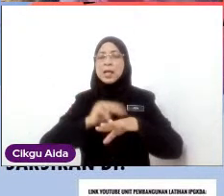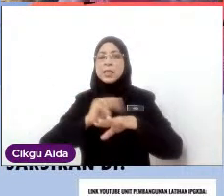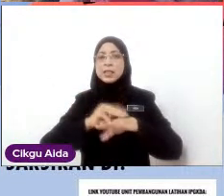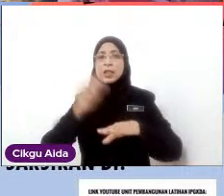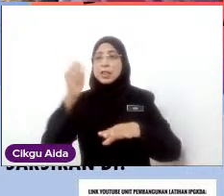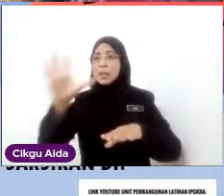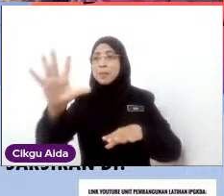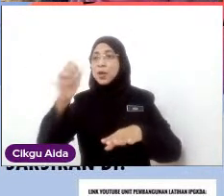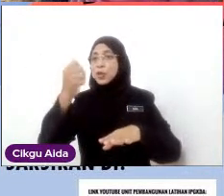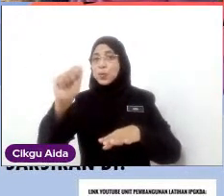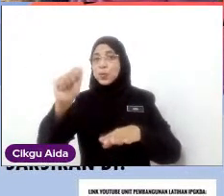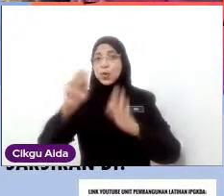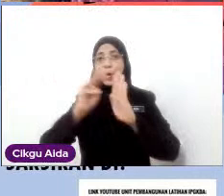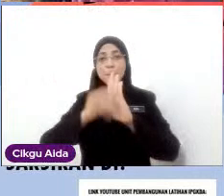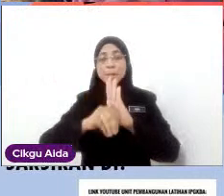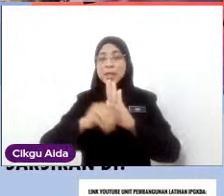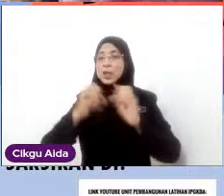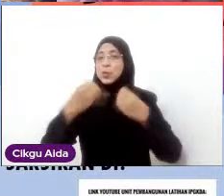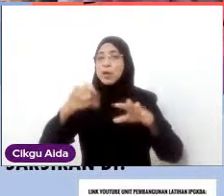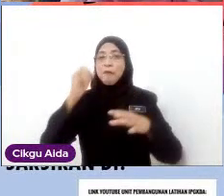minit. Jadi